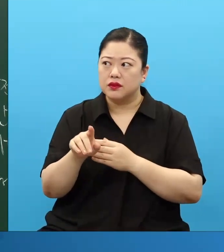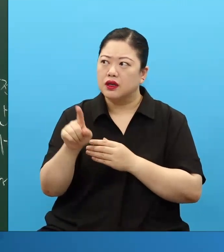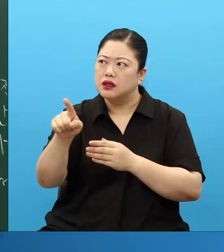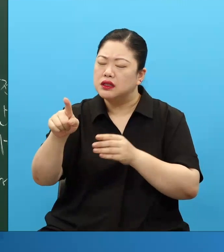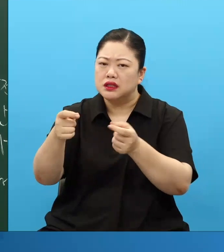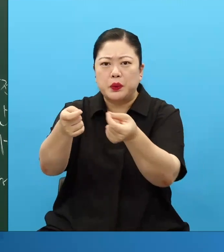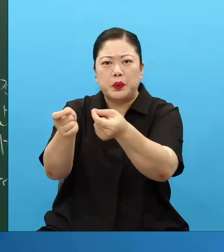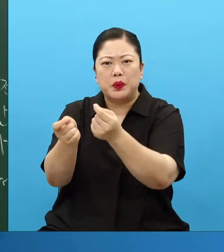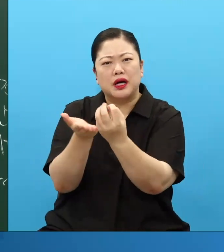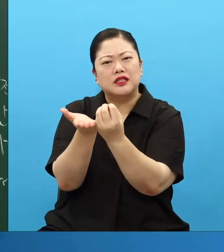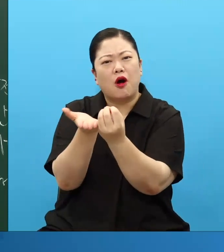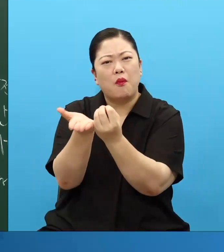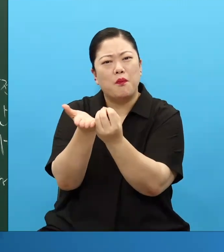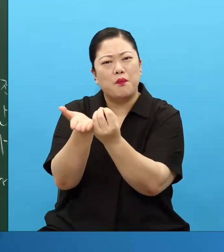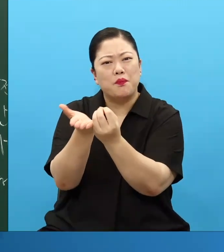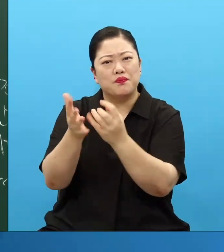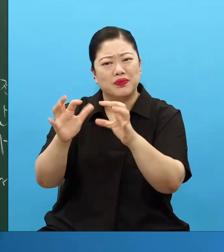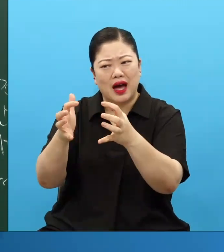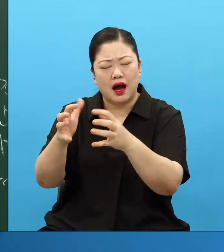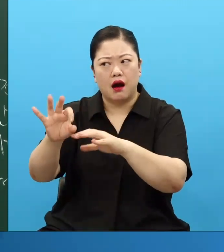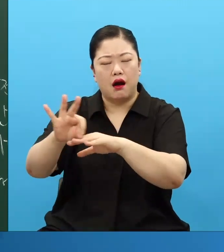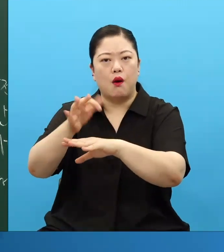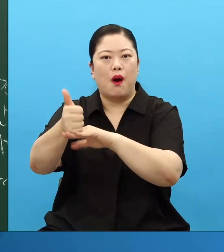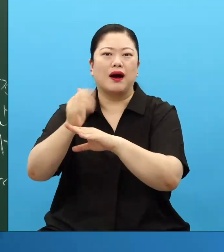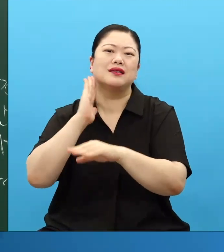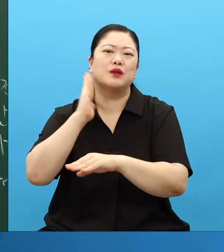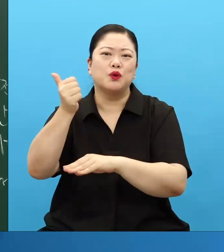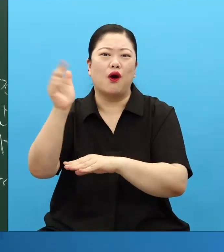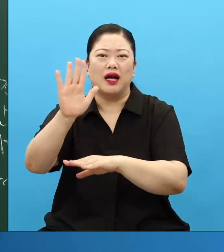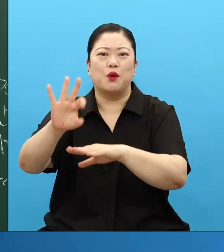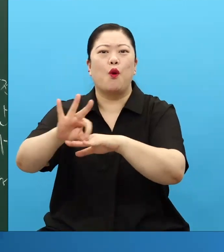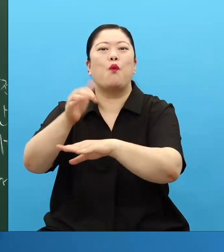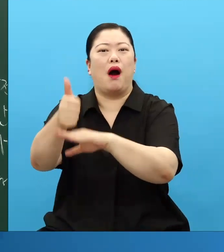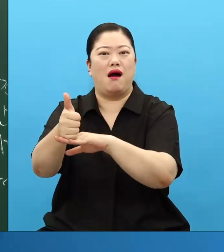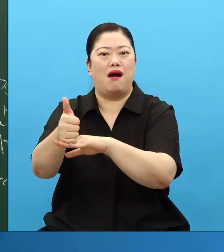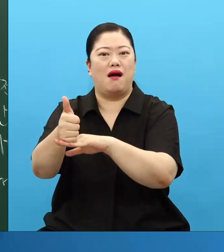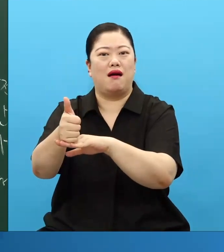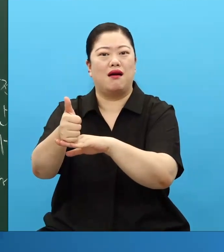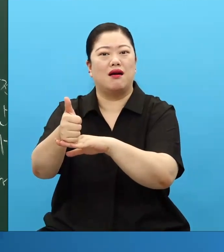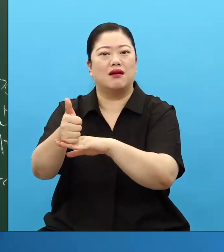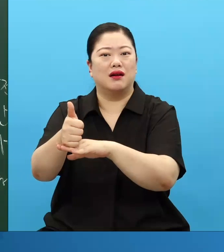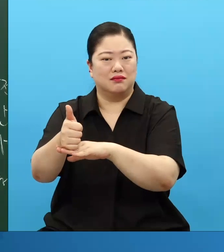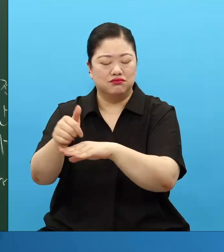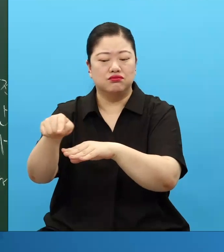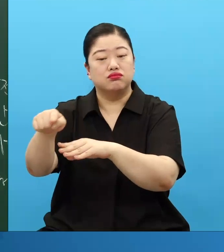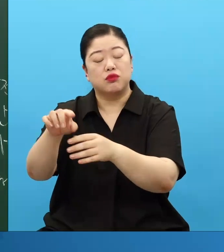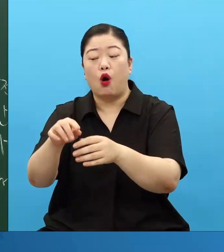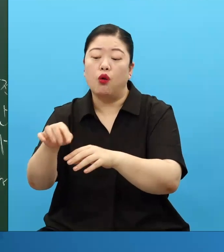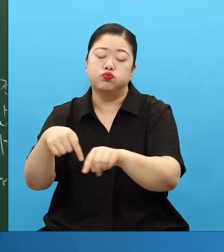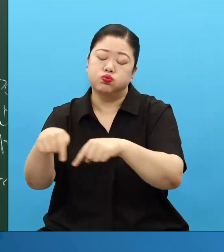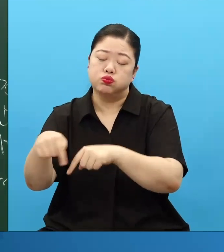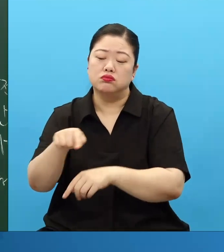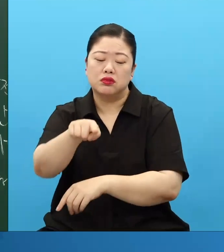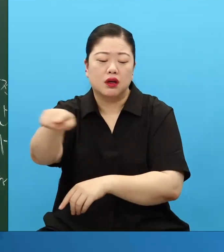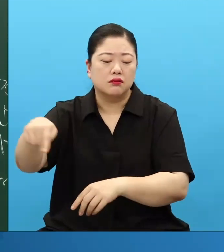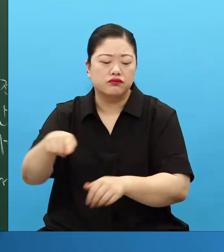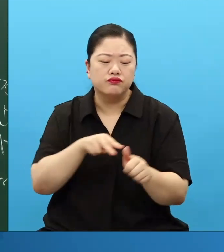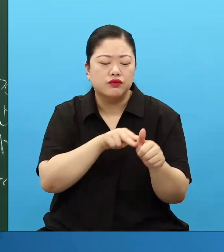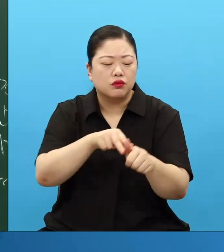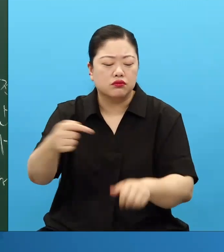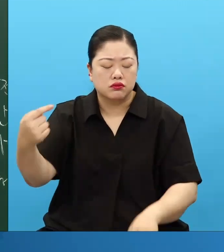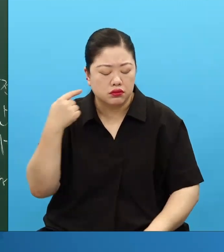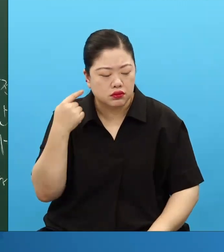Tell the remnants. 렘넌트는 공부 걱정하지 말고 기도하면서 공부해라. That 지금. remnants don't worry about your studies, but study